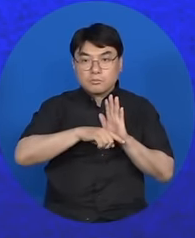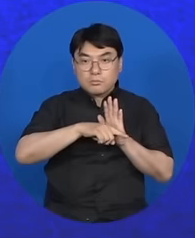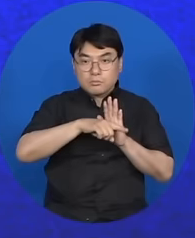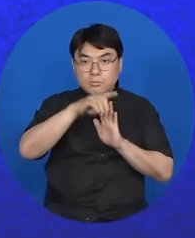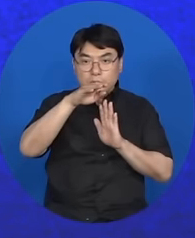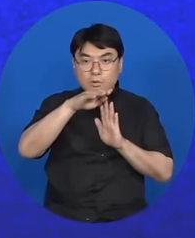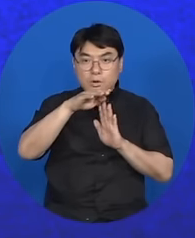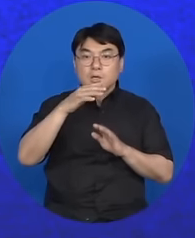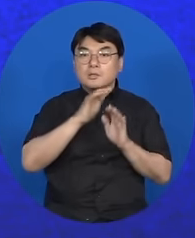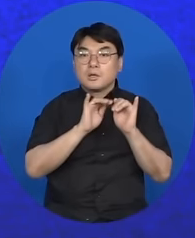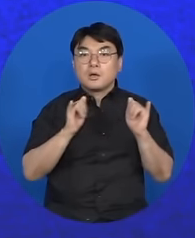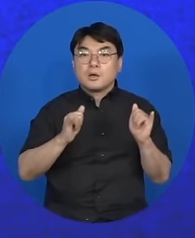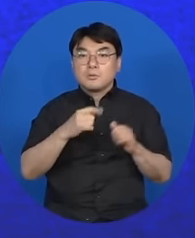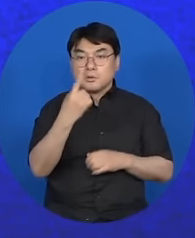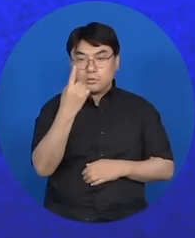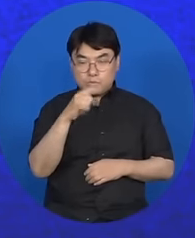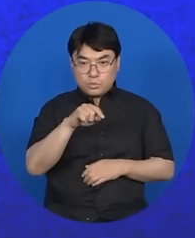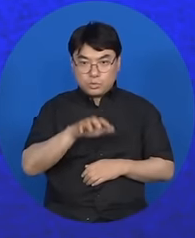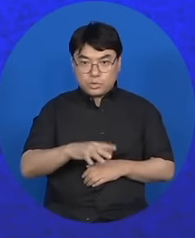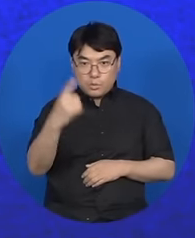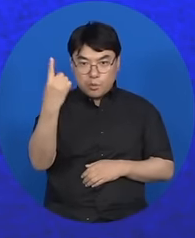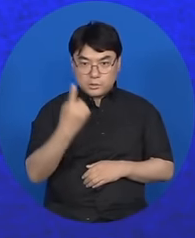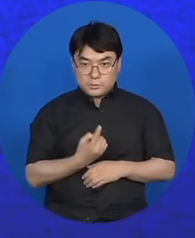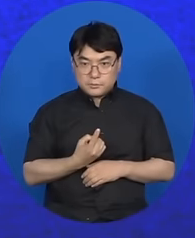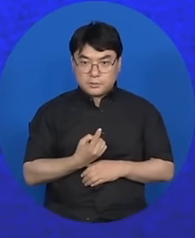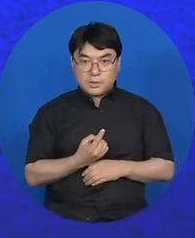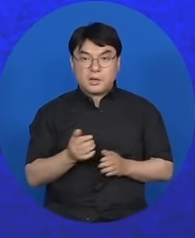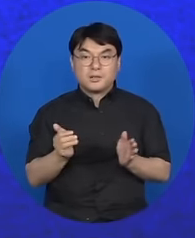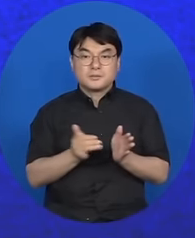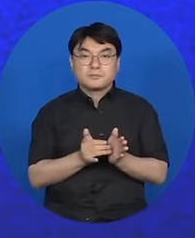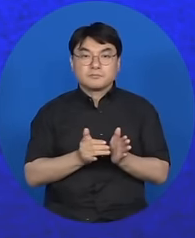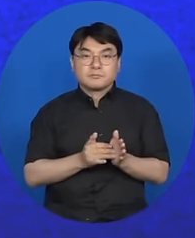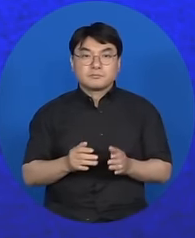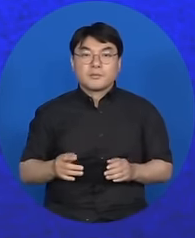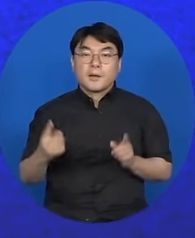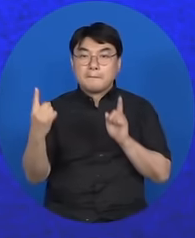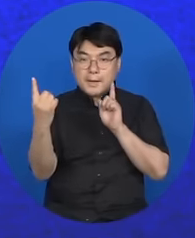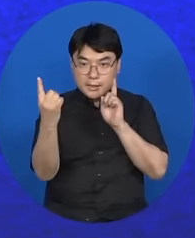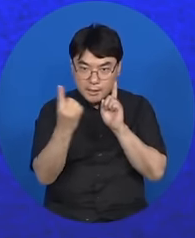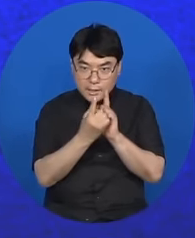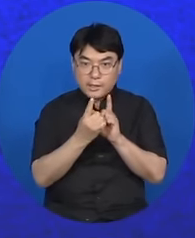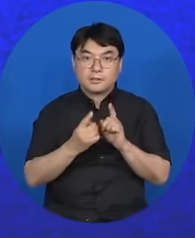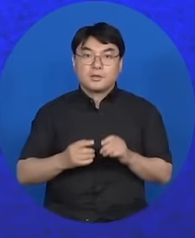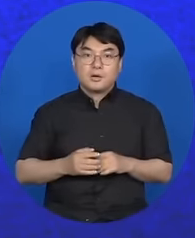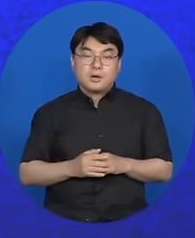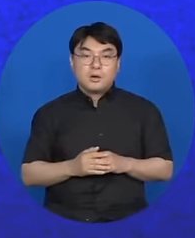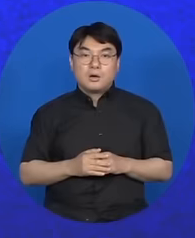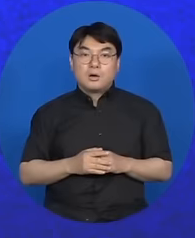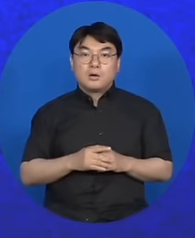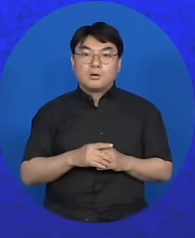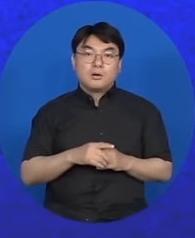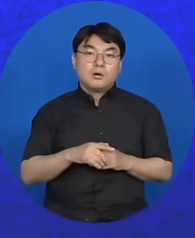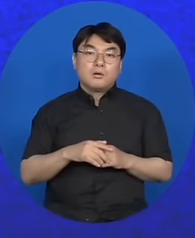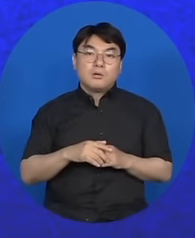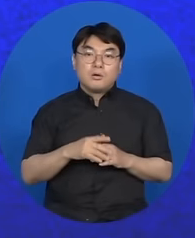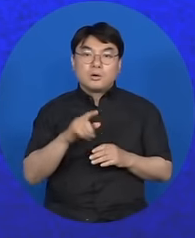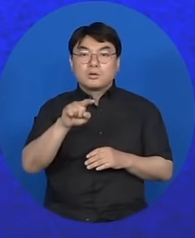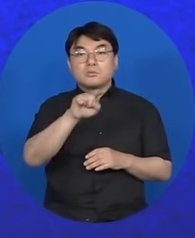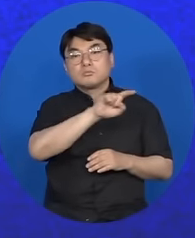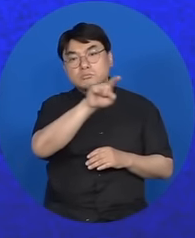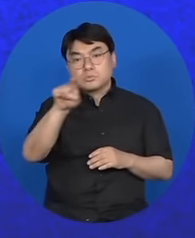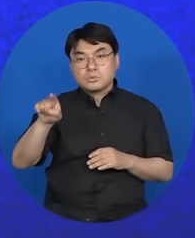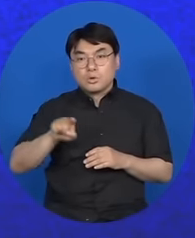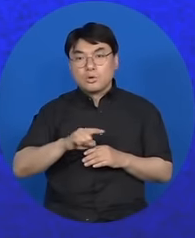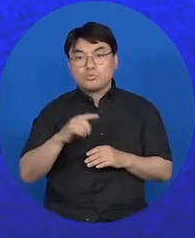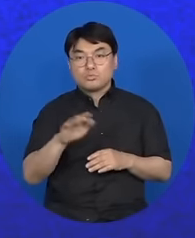땅끝을 우리에게 보내주신 것이죠. 마치 내시와 같은 일을 보내주셔서 만나게 하셔서 우리가 가야 하는데 그들이 왔단 말이에요.